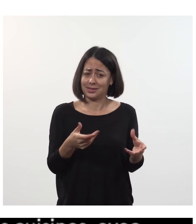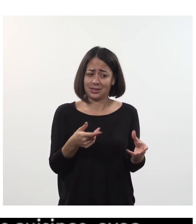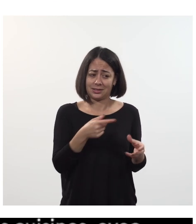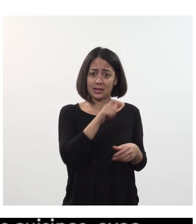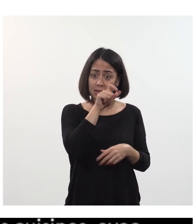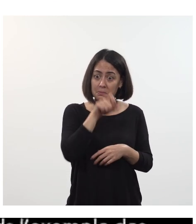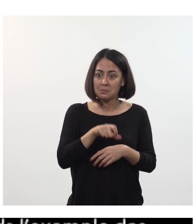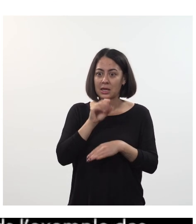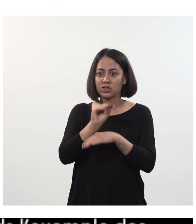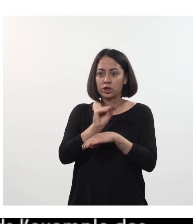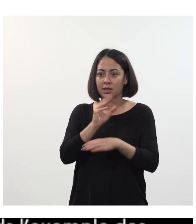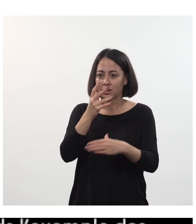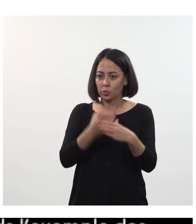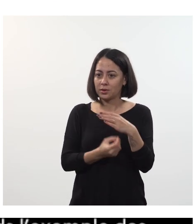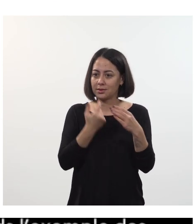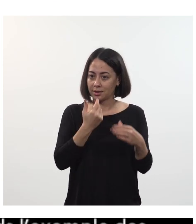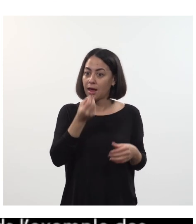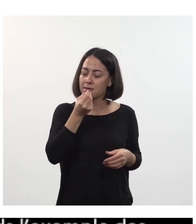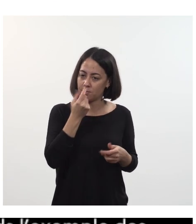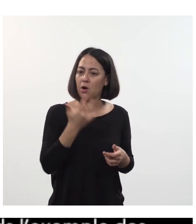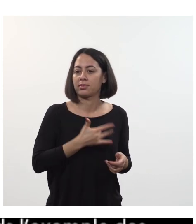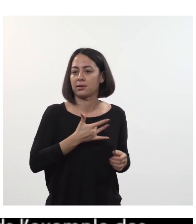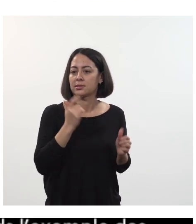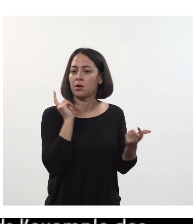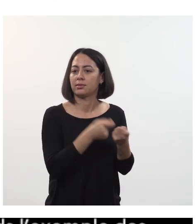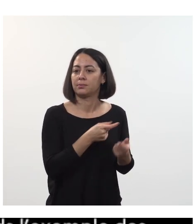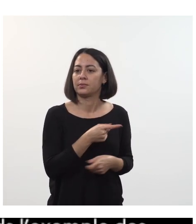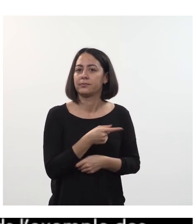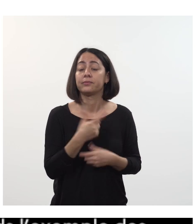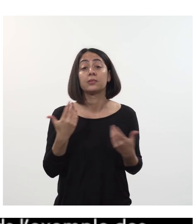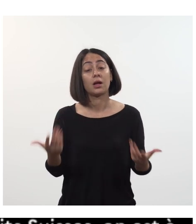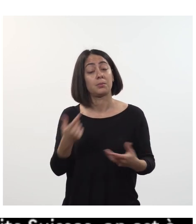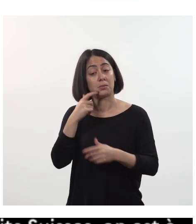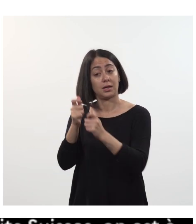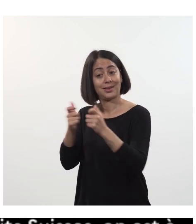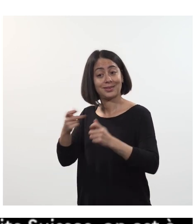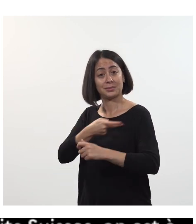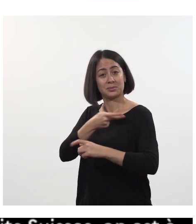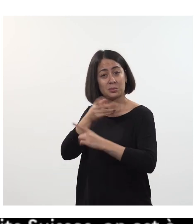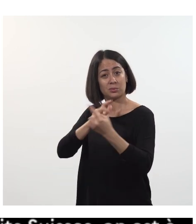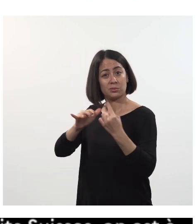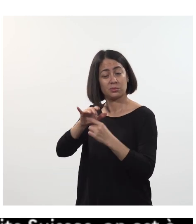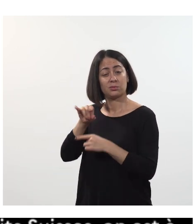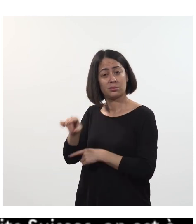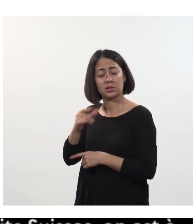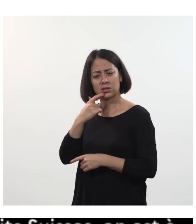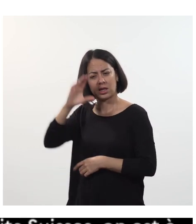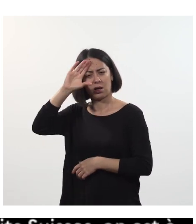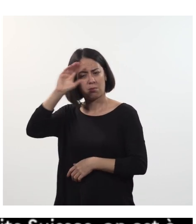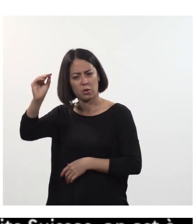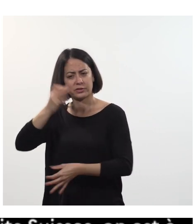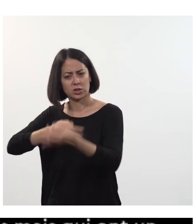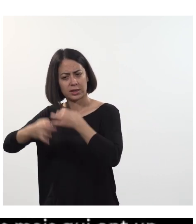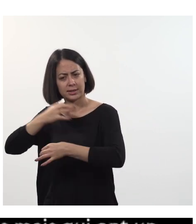dénutrie. Après, pour les établissements médico-sociaux, le retour qu'on a des professionnels, c'est que c'est compliqué au